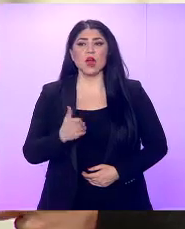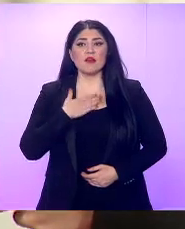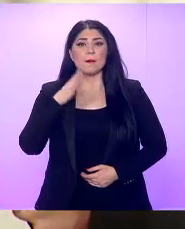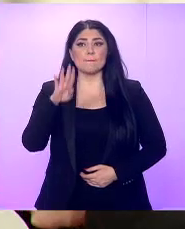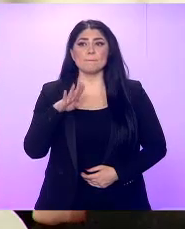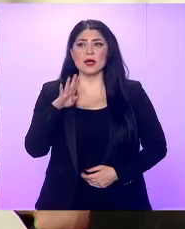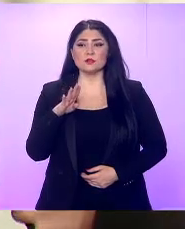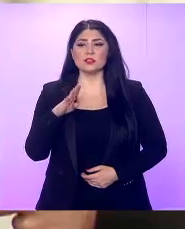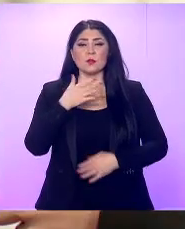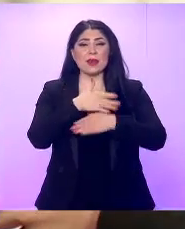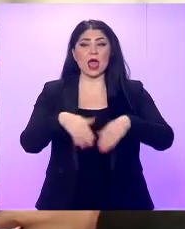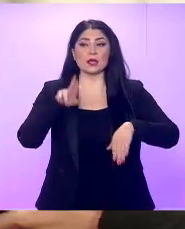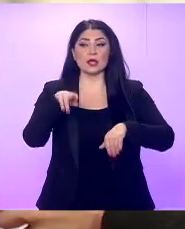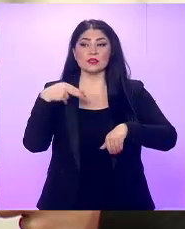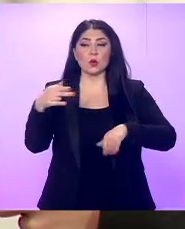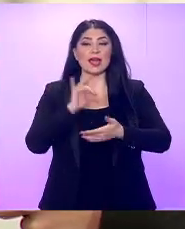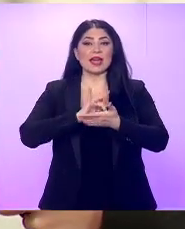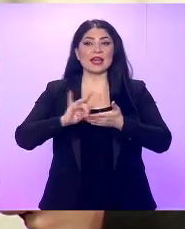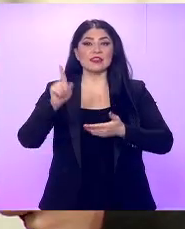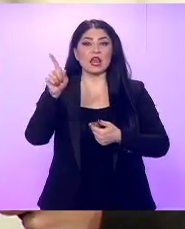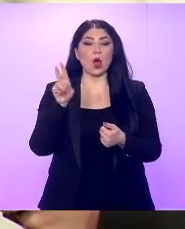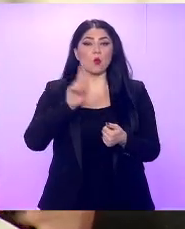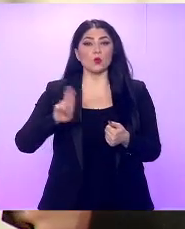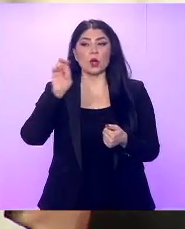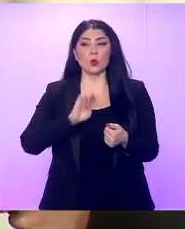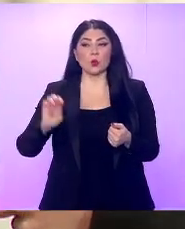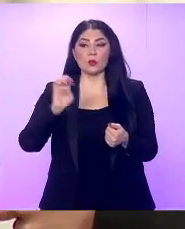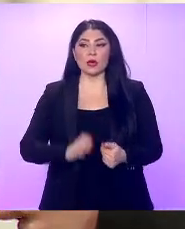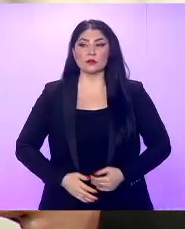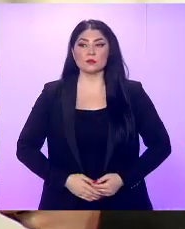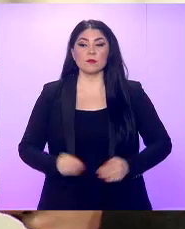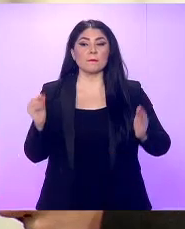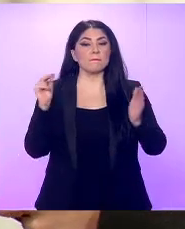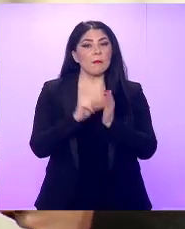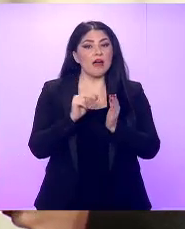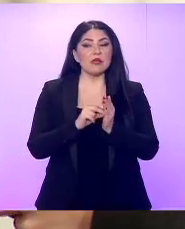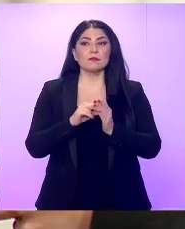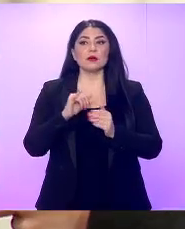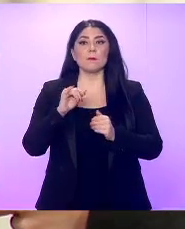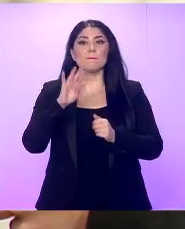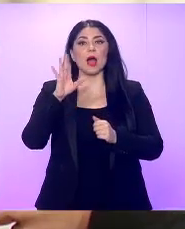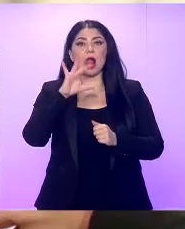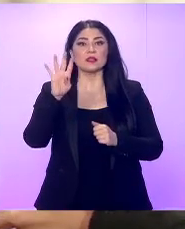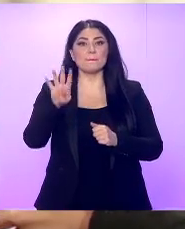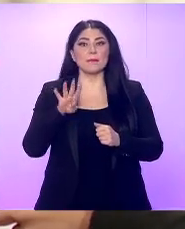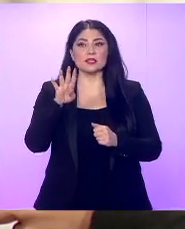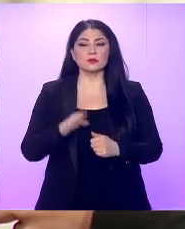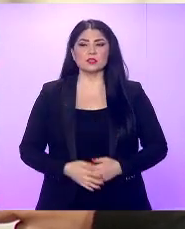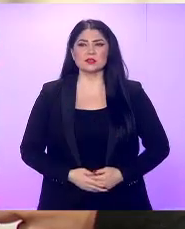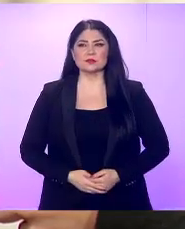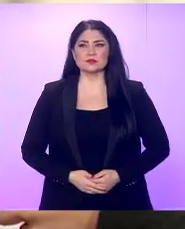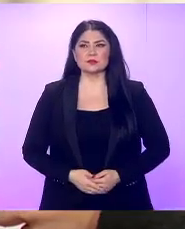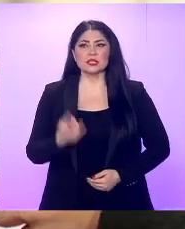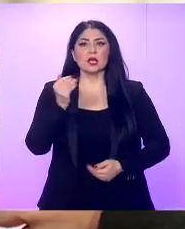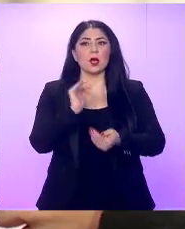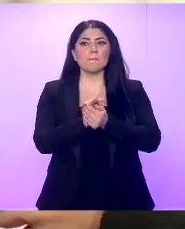Avem 14 miliarde de euro gratis de la Uniunea Europeană. Mai avem încă vreo 14